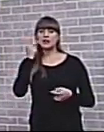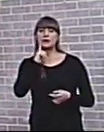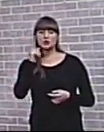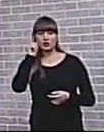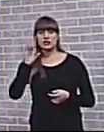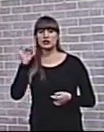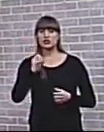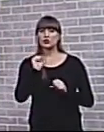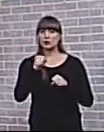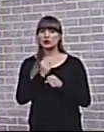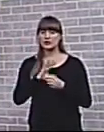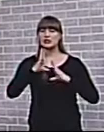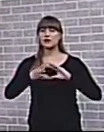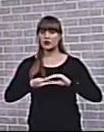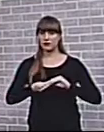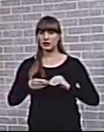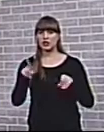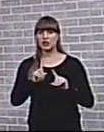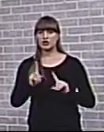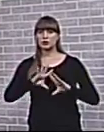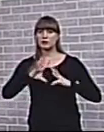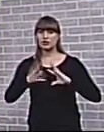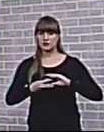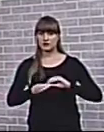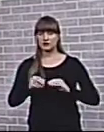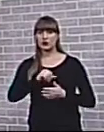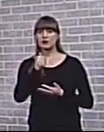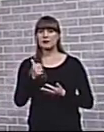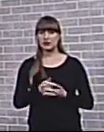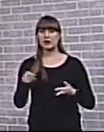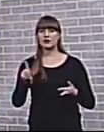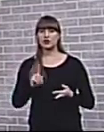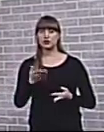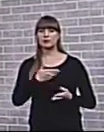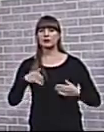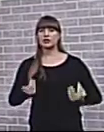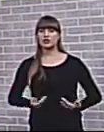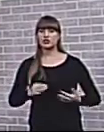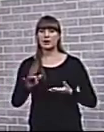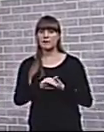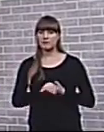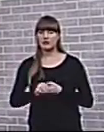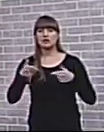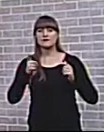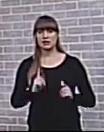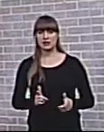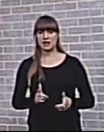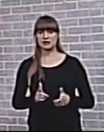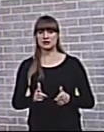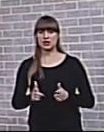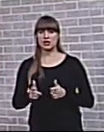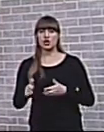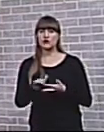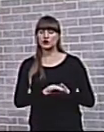уже может делать определенные выводы. Что прежде всего, самое главное, чтобы мы жили в мире, в согласии, в дружбе.